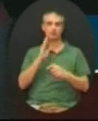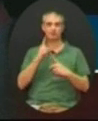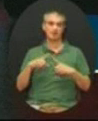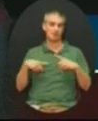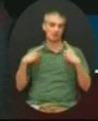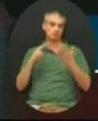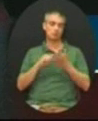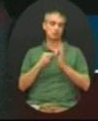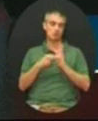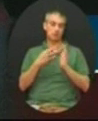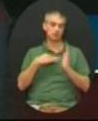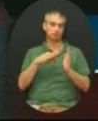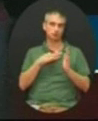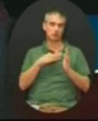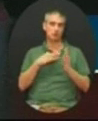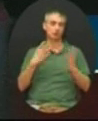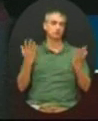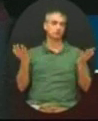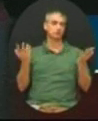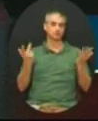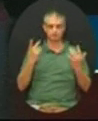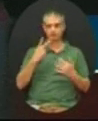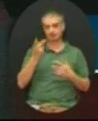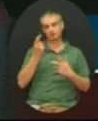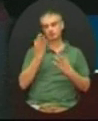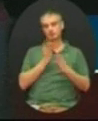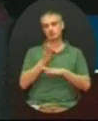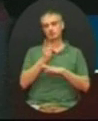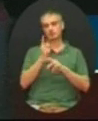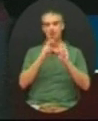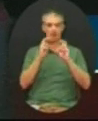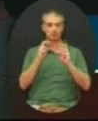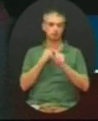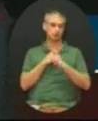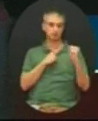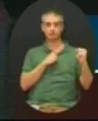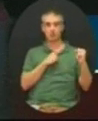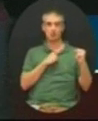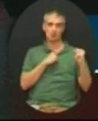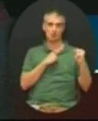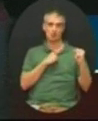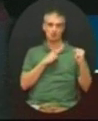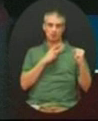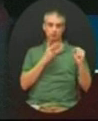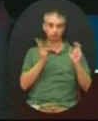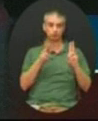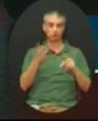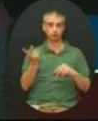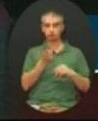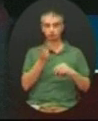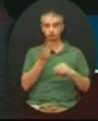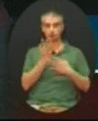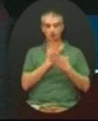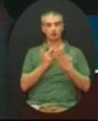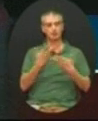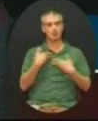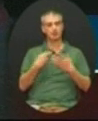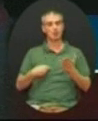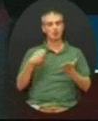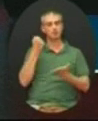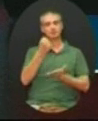החיים הפוליטיים שלנו, וזה בעיקר מופנה לאותן עמותות שמאל, שיש ביניהן כאלה שמקבלות